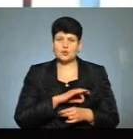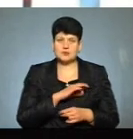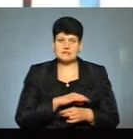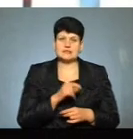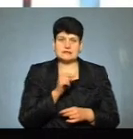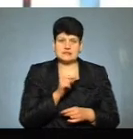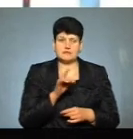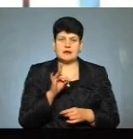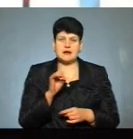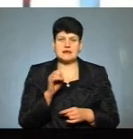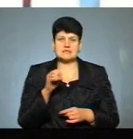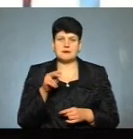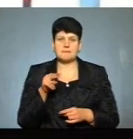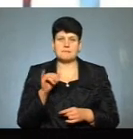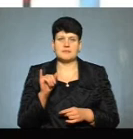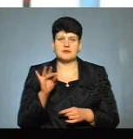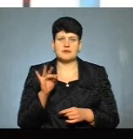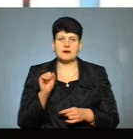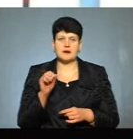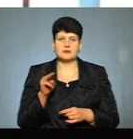цими респіраторами.